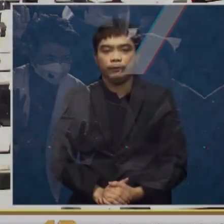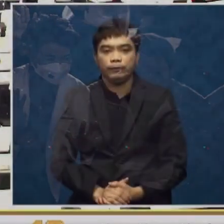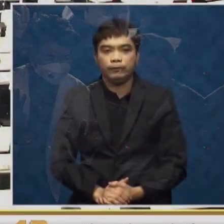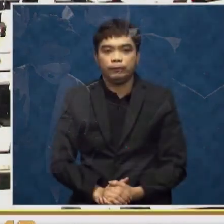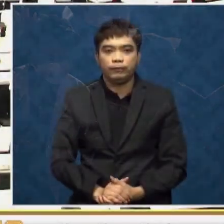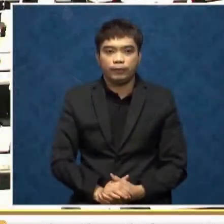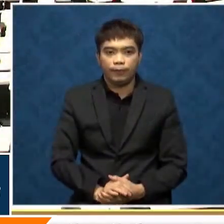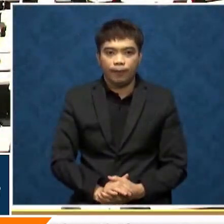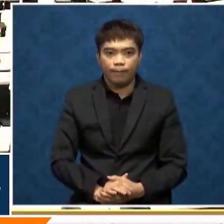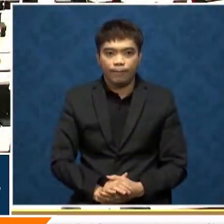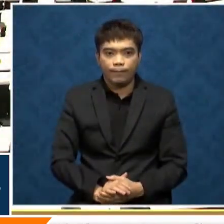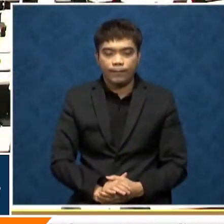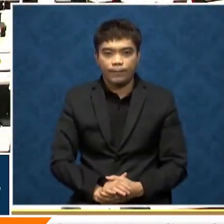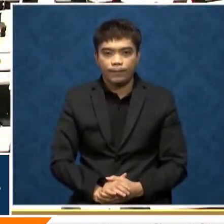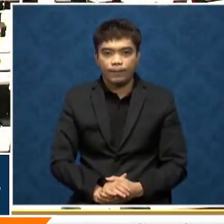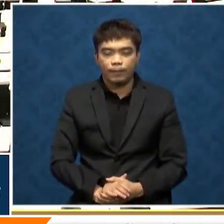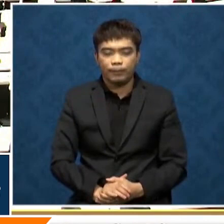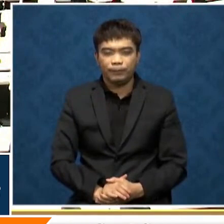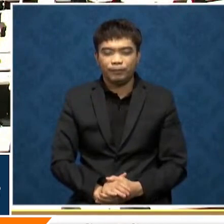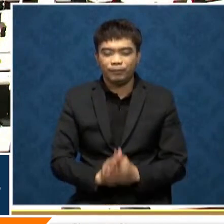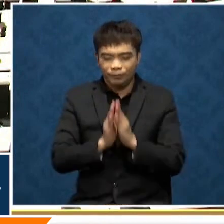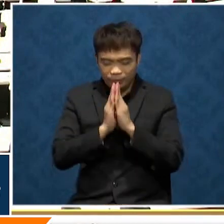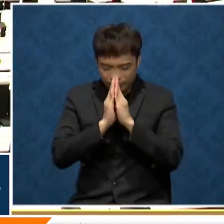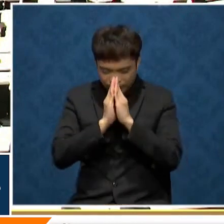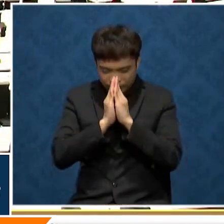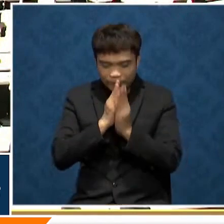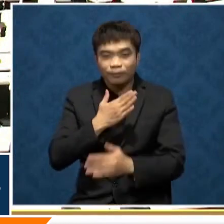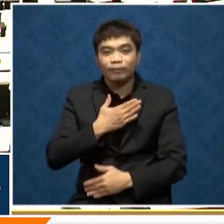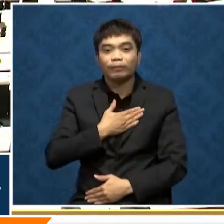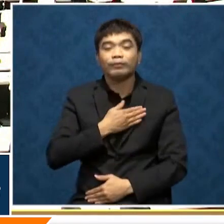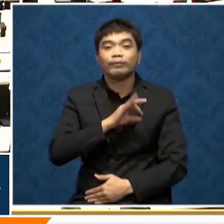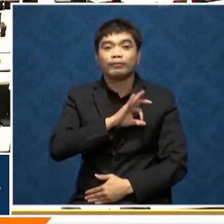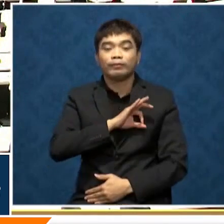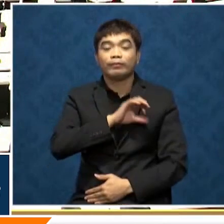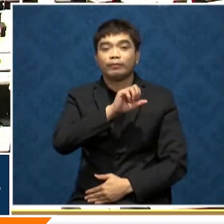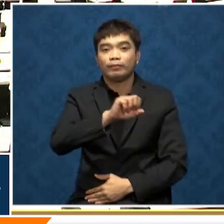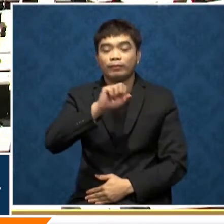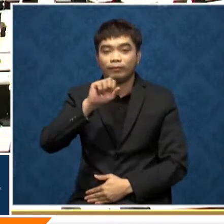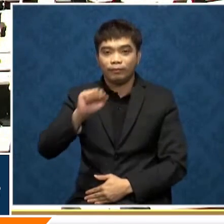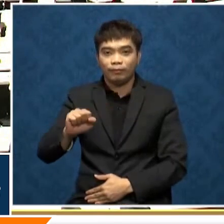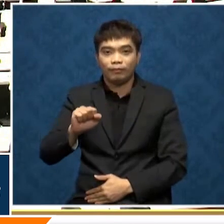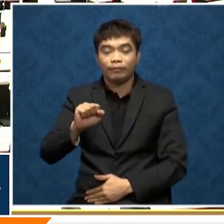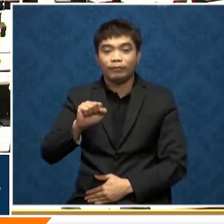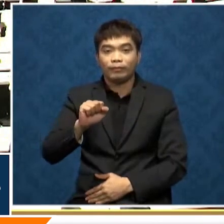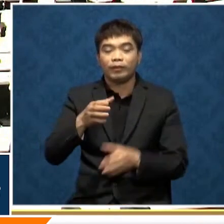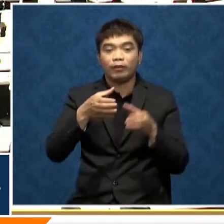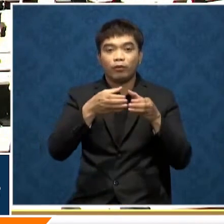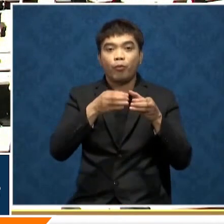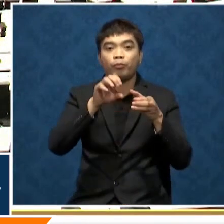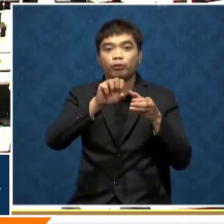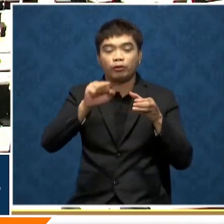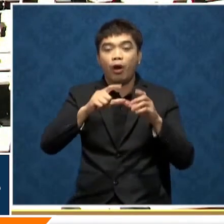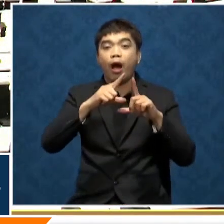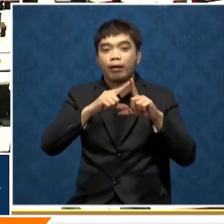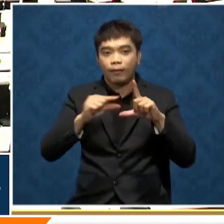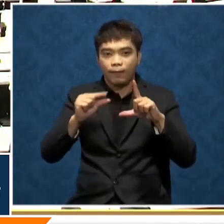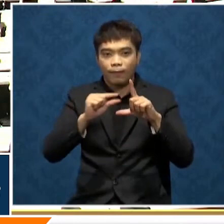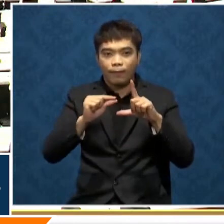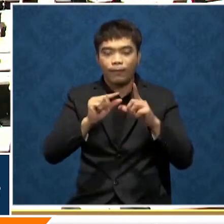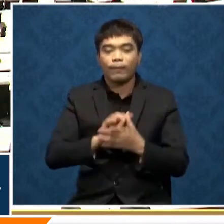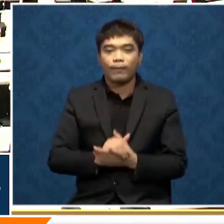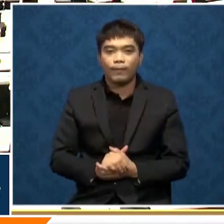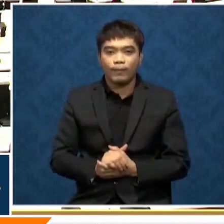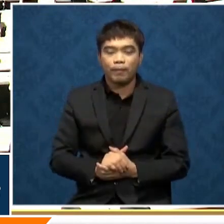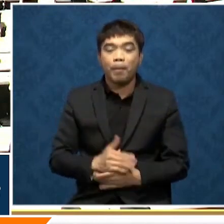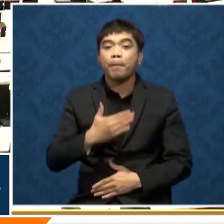ท่านประธานที่เคารพครับผมจุลพงศ์อยู่เกดสมาชิกสภาผู้แทนราษฎรแบบบัญชีรายชื่อพรรคก้าวไกลนะครับก่อน